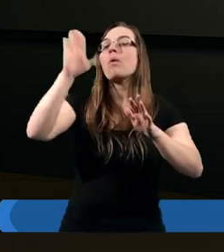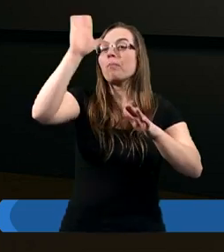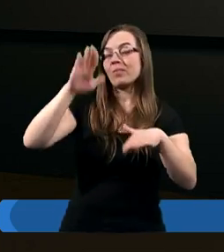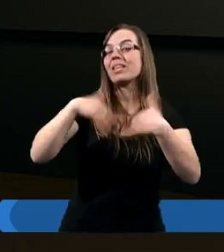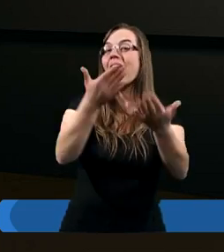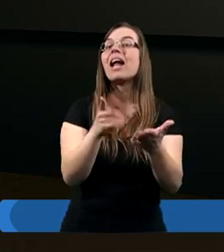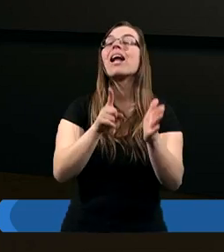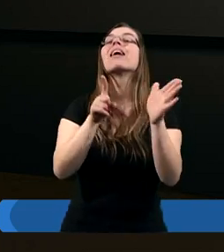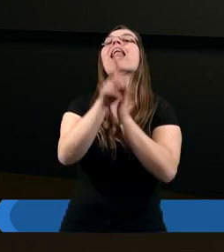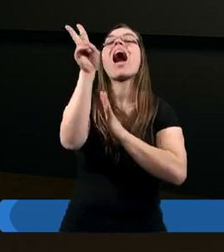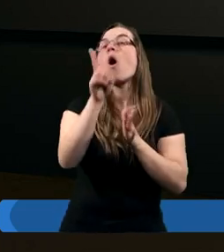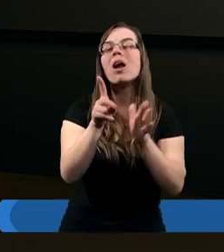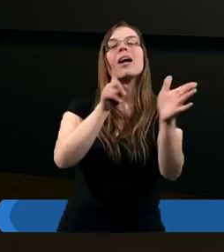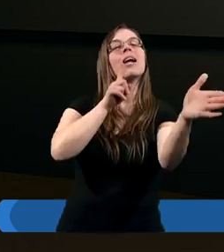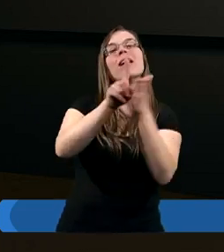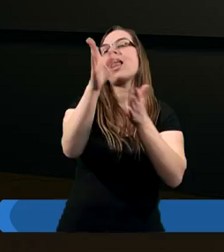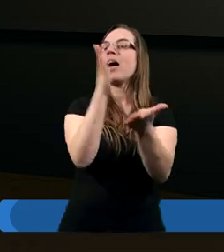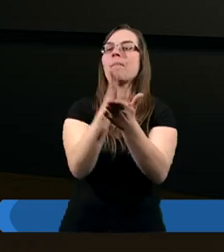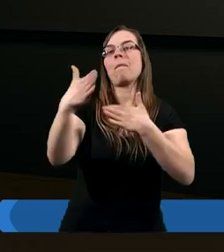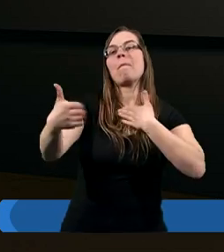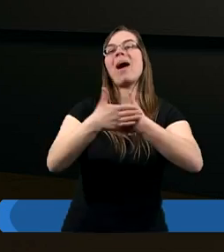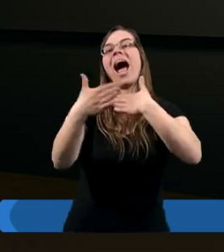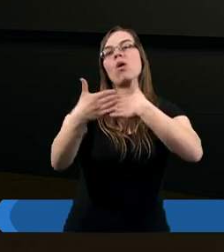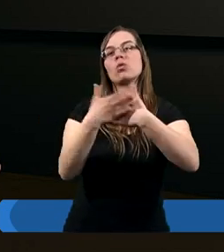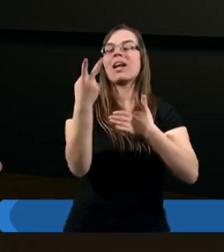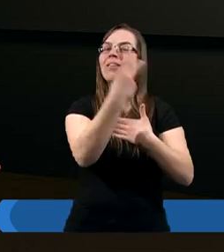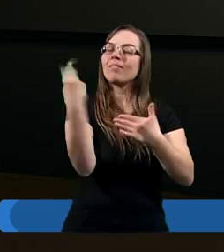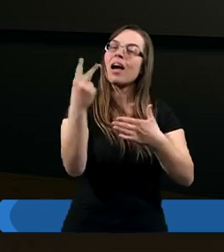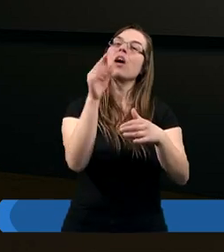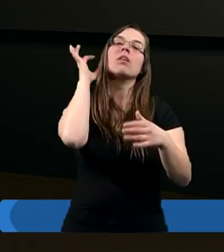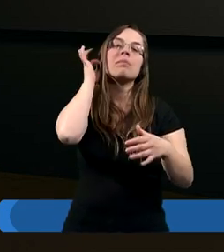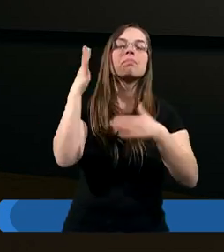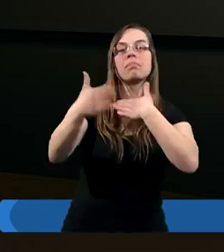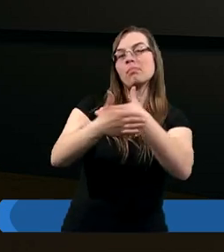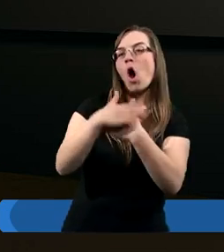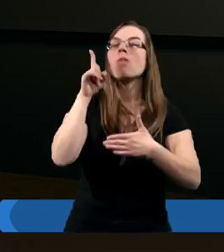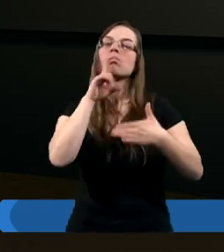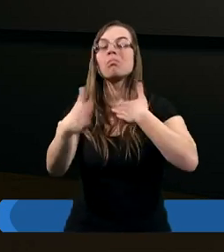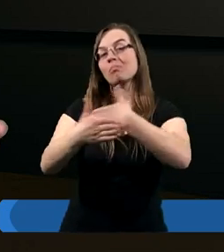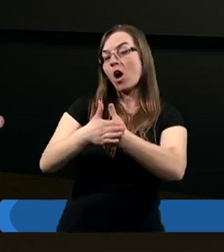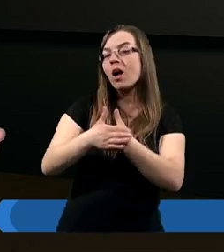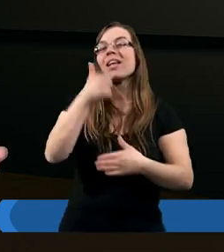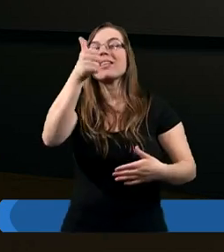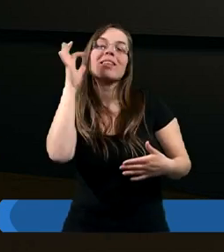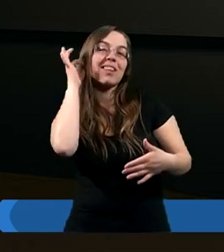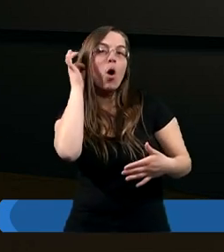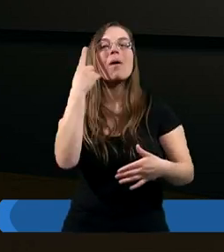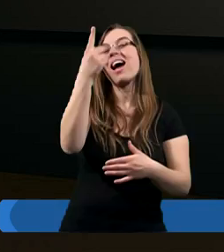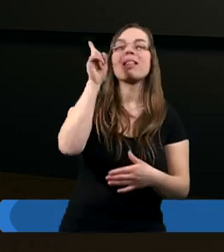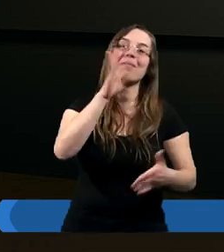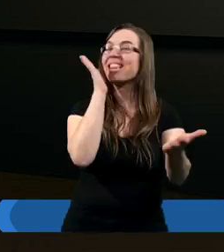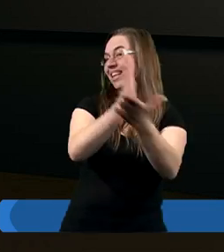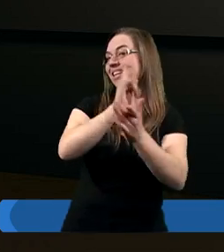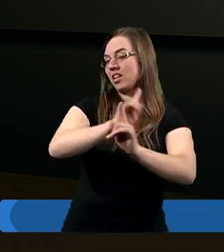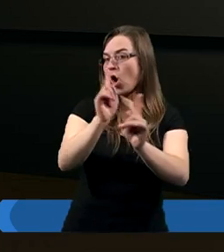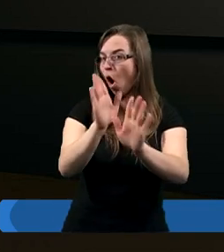Pana Boga dana małżeństwu. Małżeństwu, i dzisiaj musimy to powiedzieć, które tworzy jeden mężczyzna i jedna